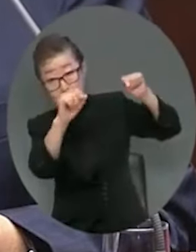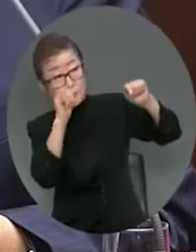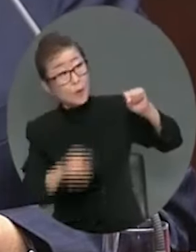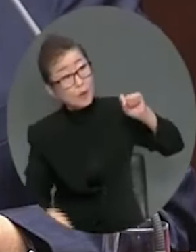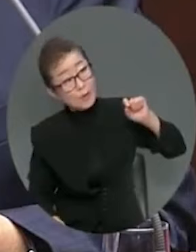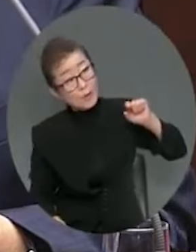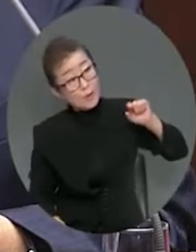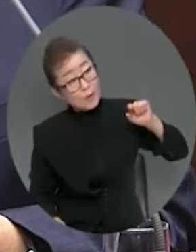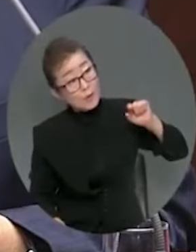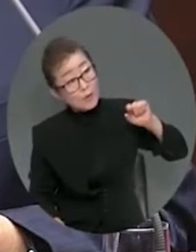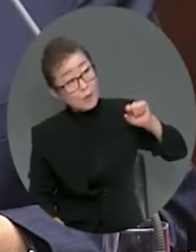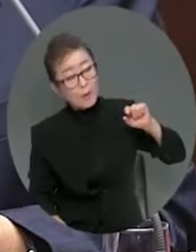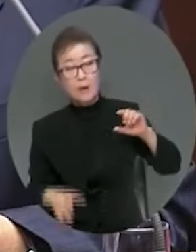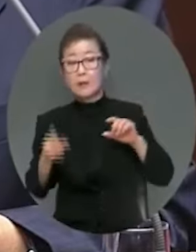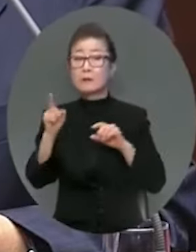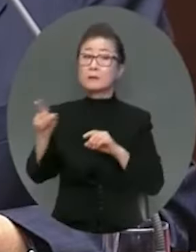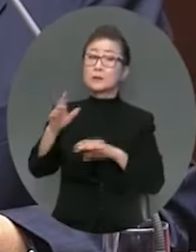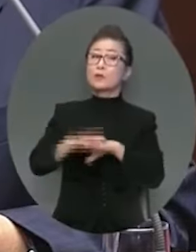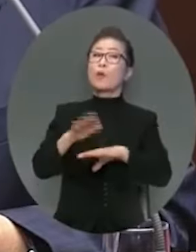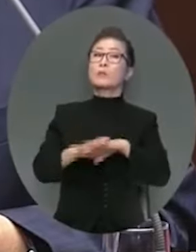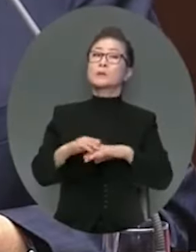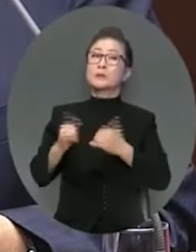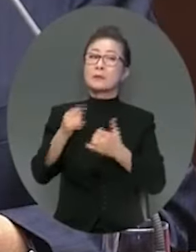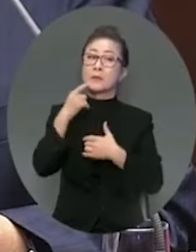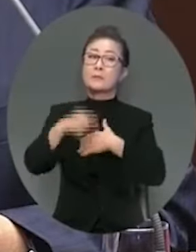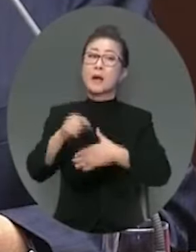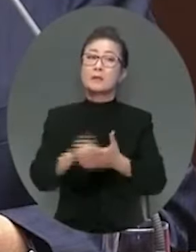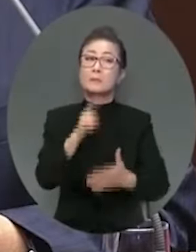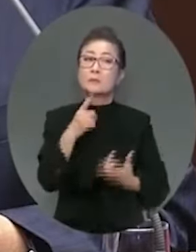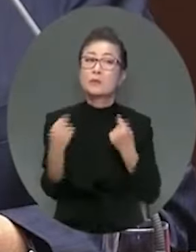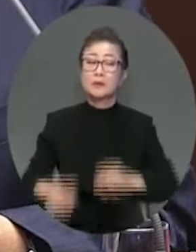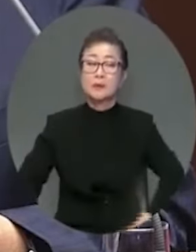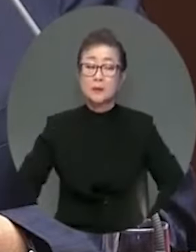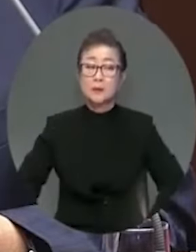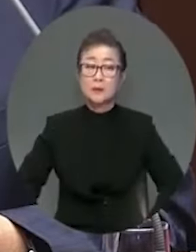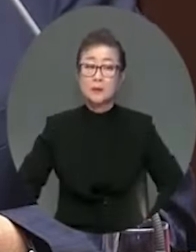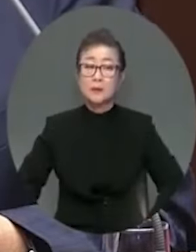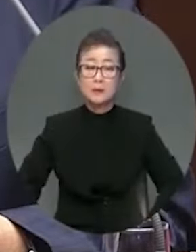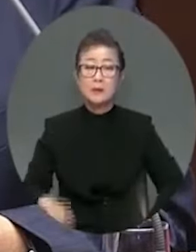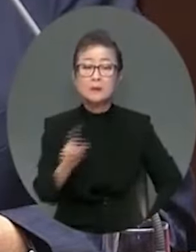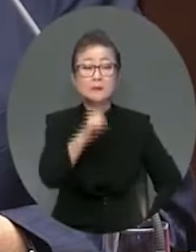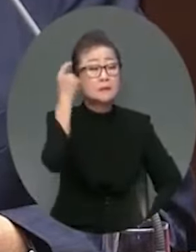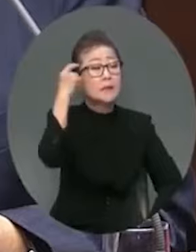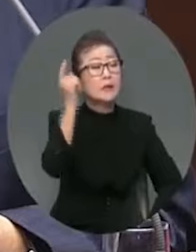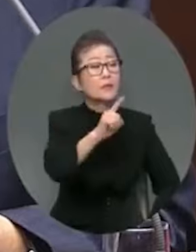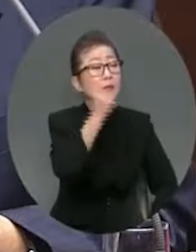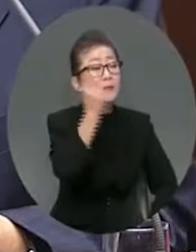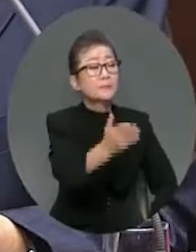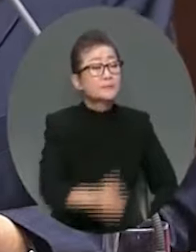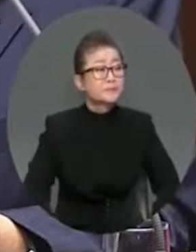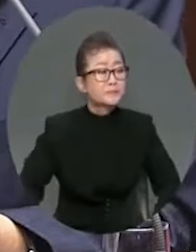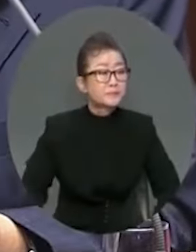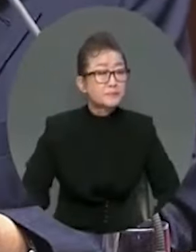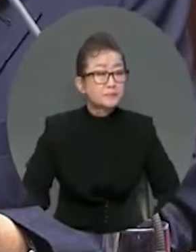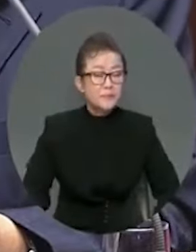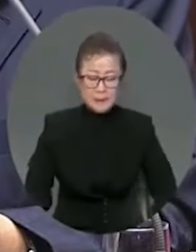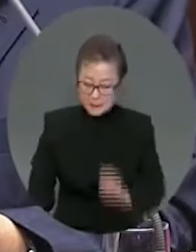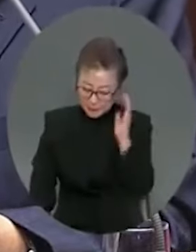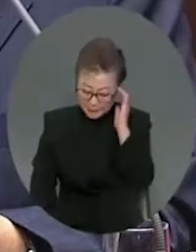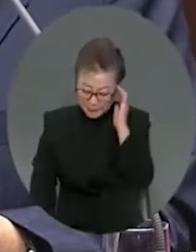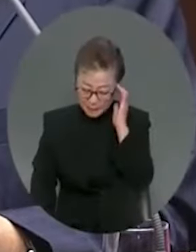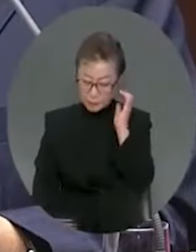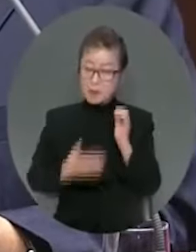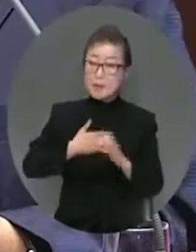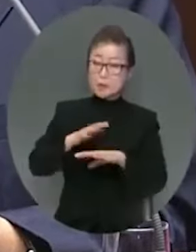이것이 농어민의 마음이고 국민의 생각입니다. 그 구호에 대해서 어떻게 생각하세요? 우리